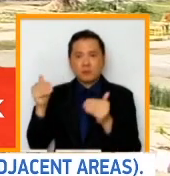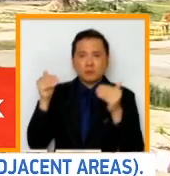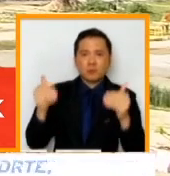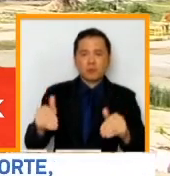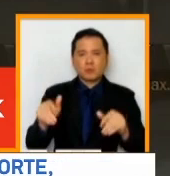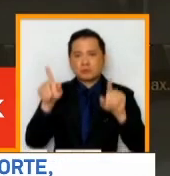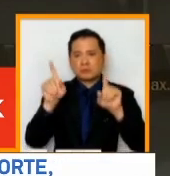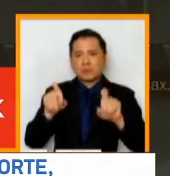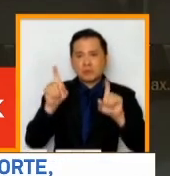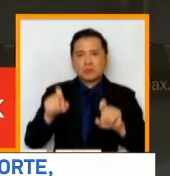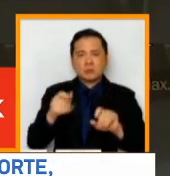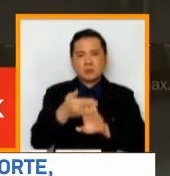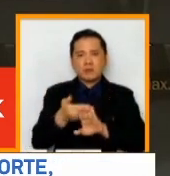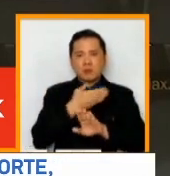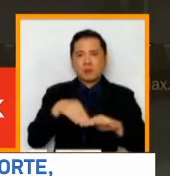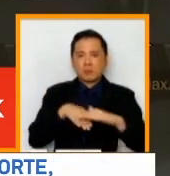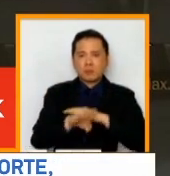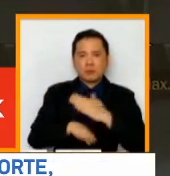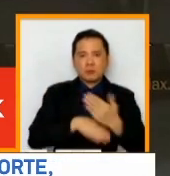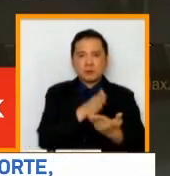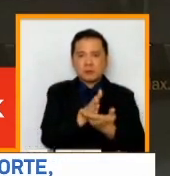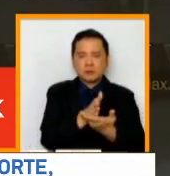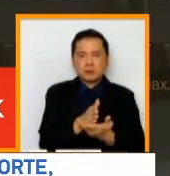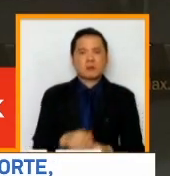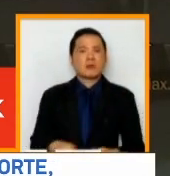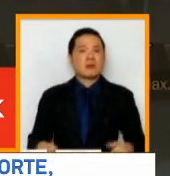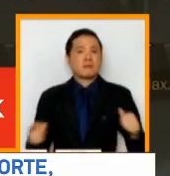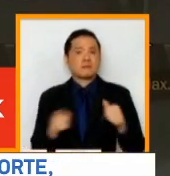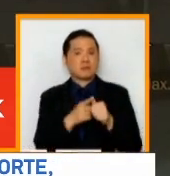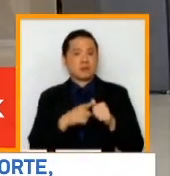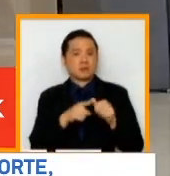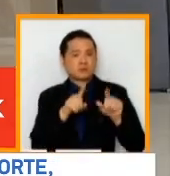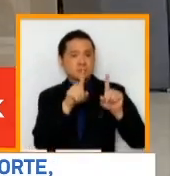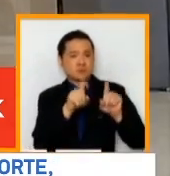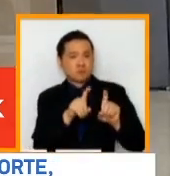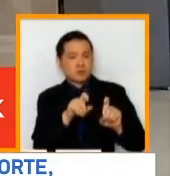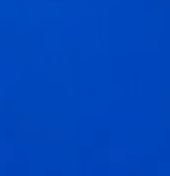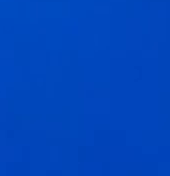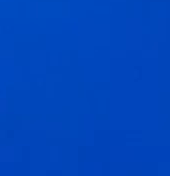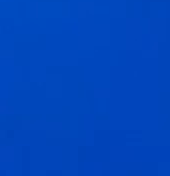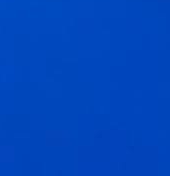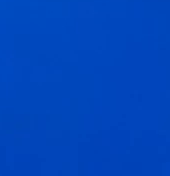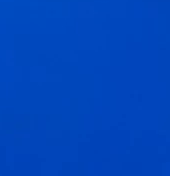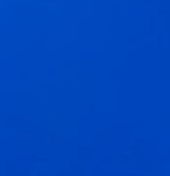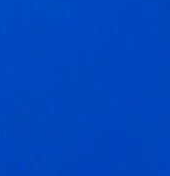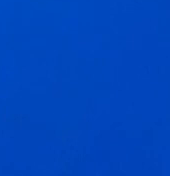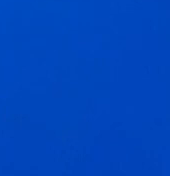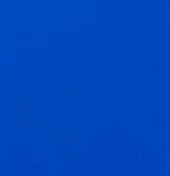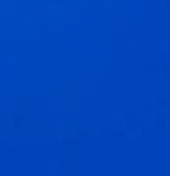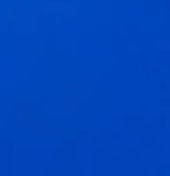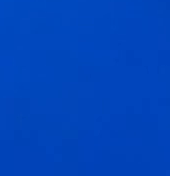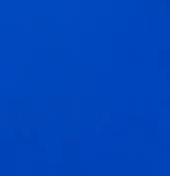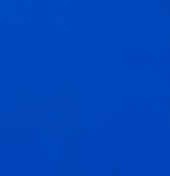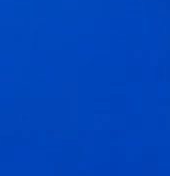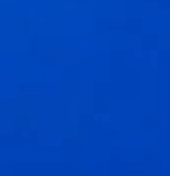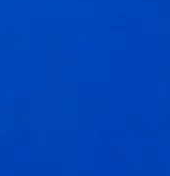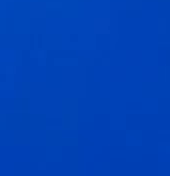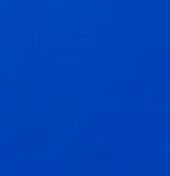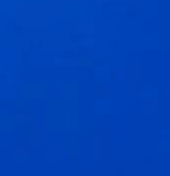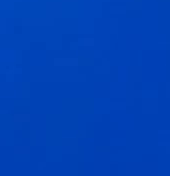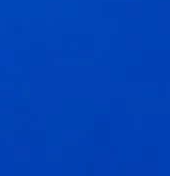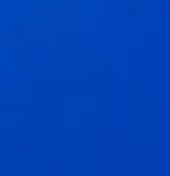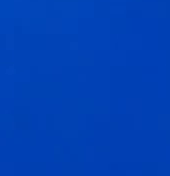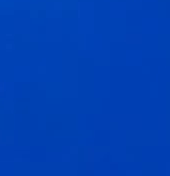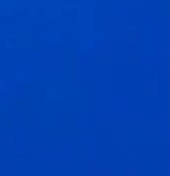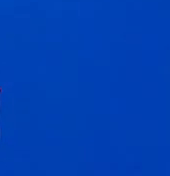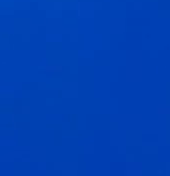entry. Mas nirerekomenda nila ang pagsusuri kung may sintomas ang isang biyahero. Kapuso, mauuna ka sa mga balita.